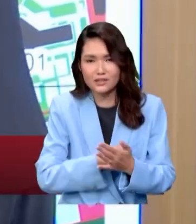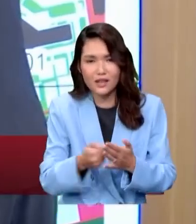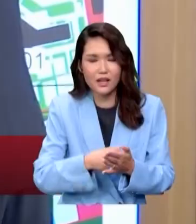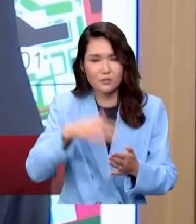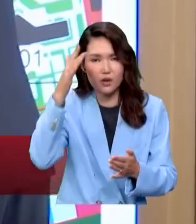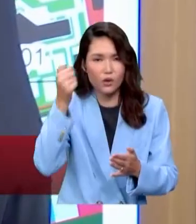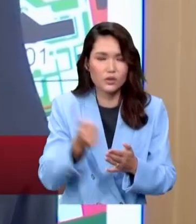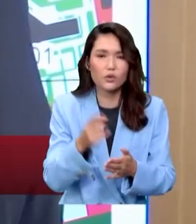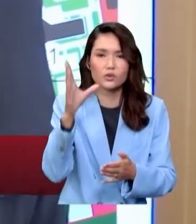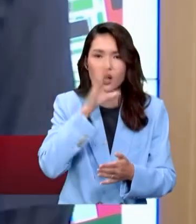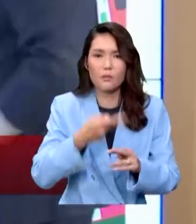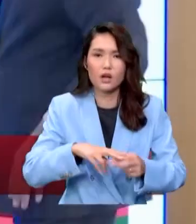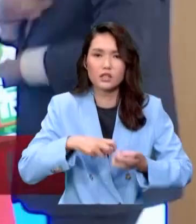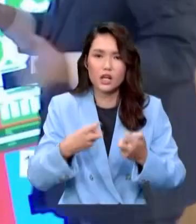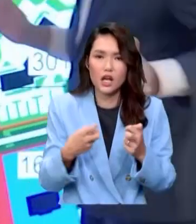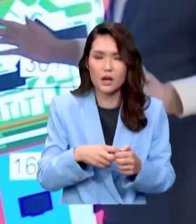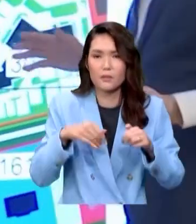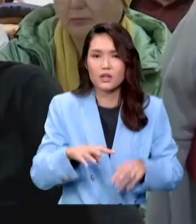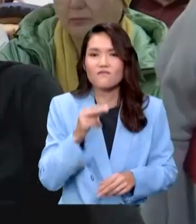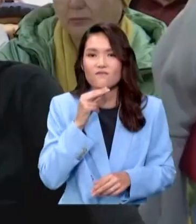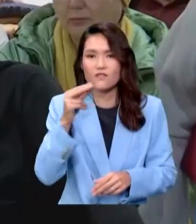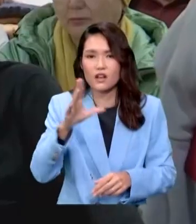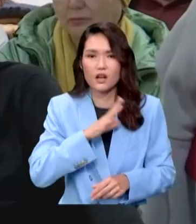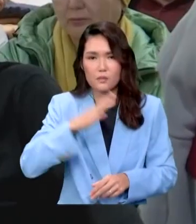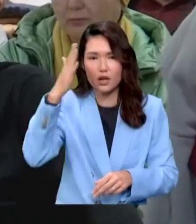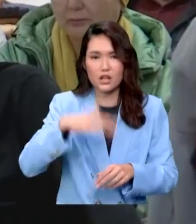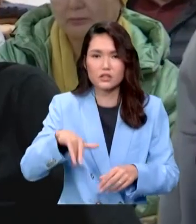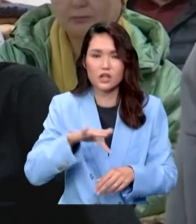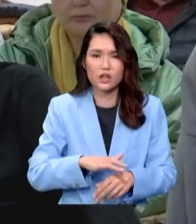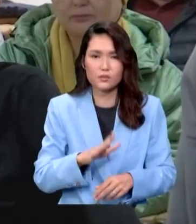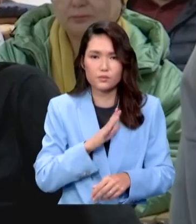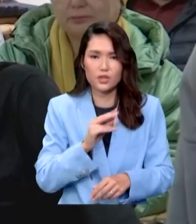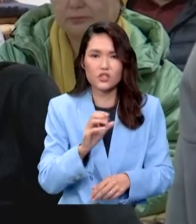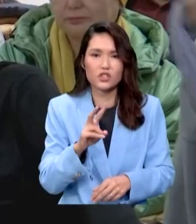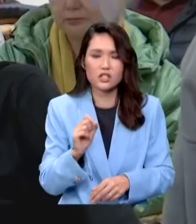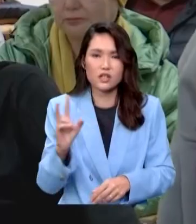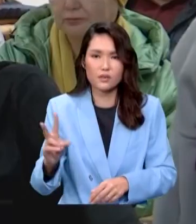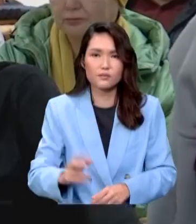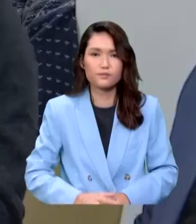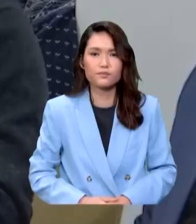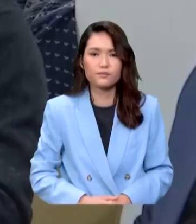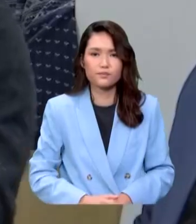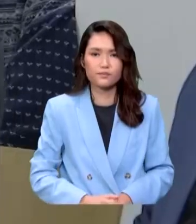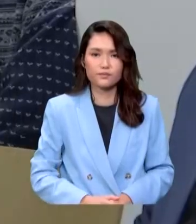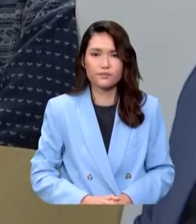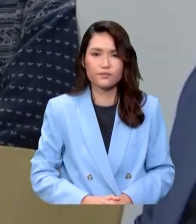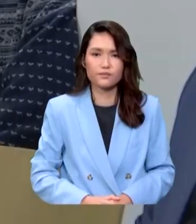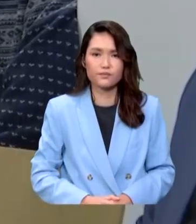хотят добиться, чтобы эту проблему лично обратил внимание аким Астаны Жаныс Касымбек. Мурат Жакеев, Аскар Айткенов, Атамекен Бизнес.